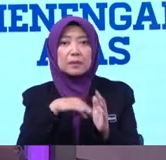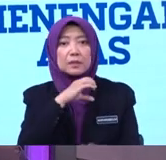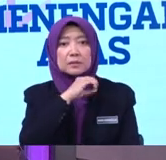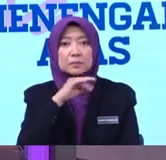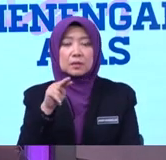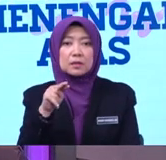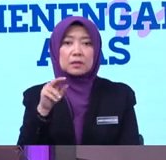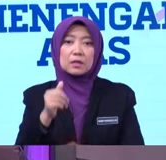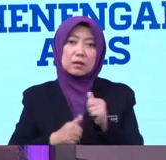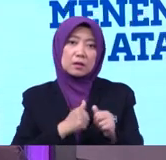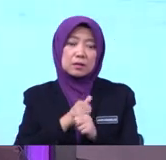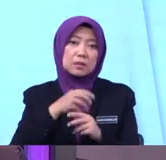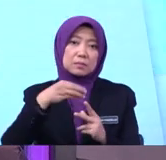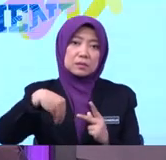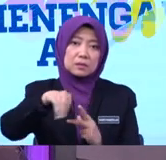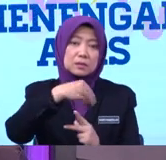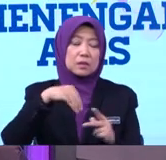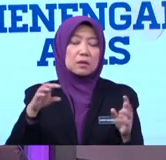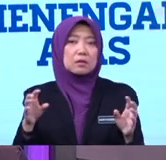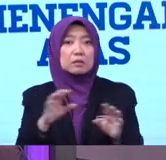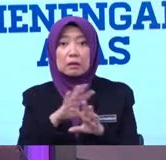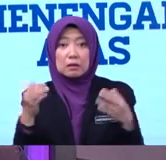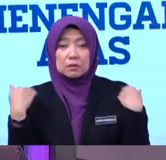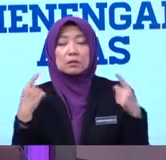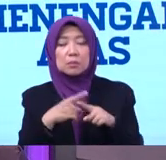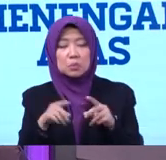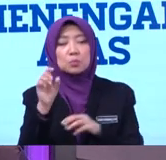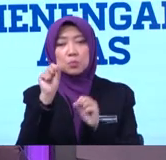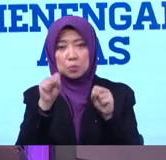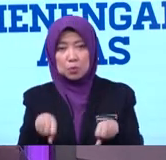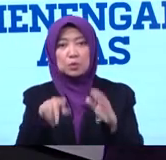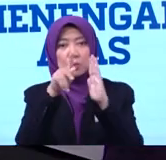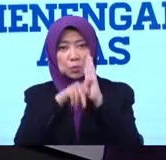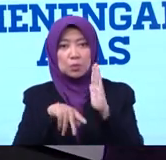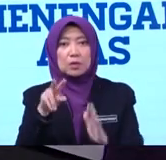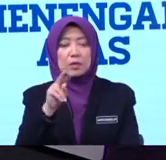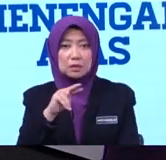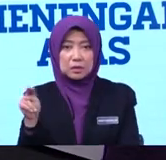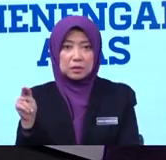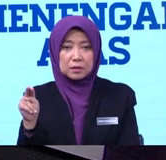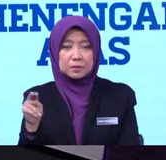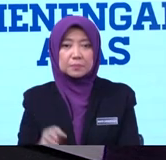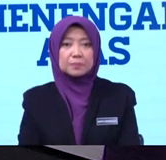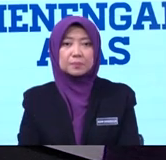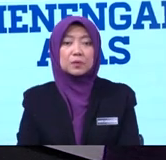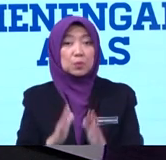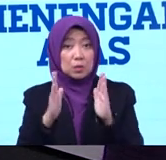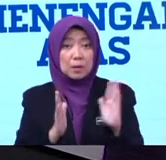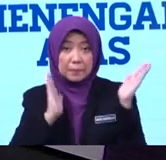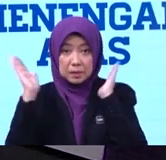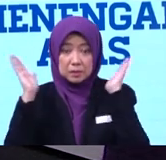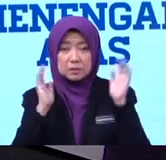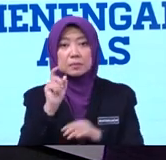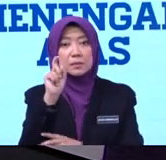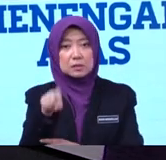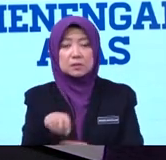bukanlah terus tiada tapi kita dapat kurangkan ini sebagai seorang individu dan rakyat Malaysia kita perlu